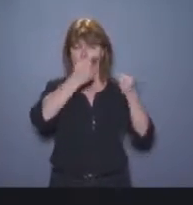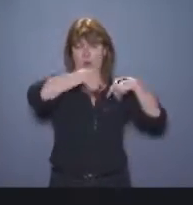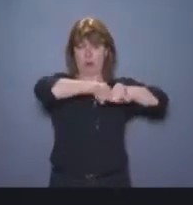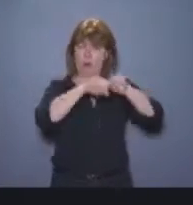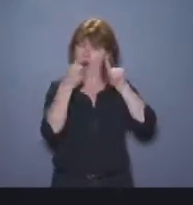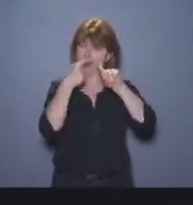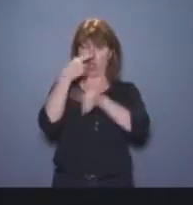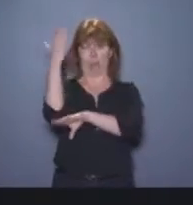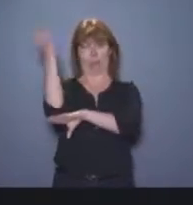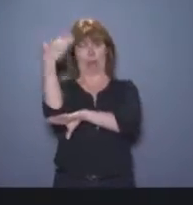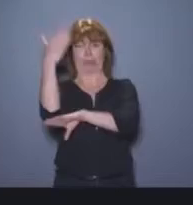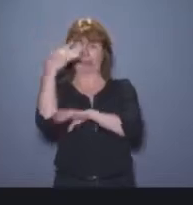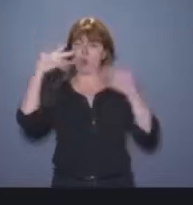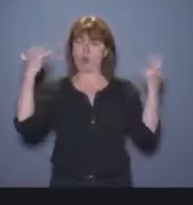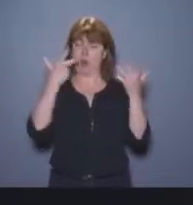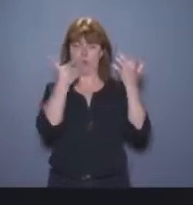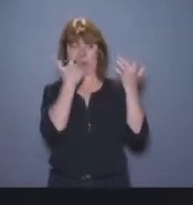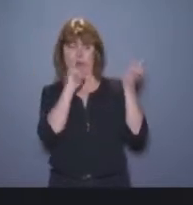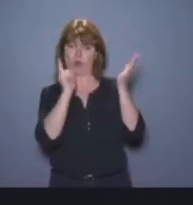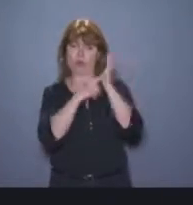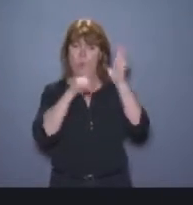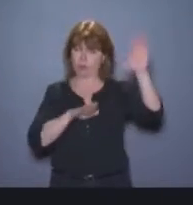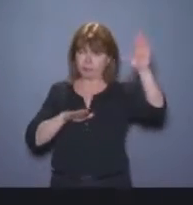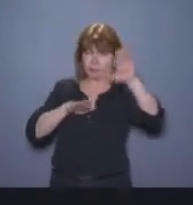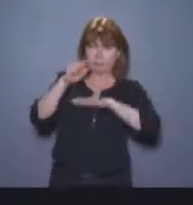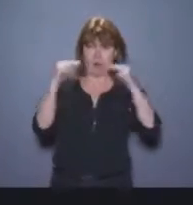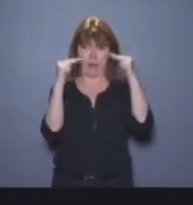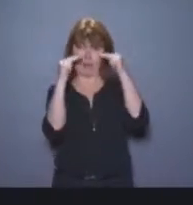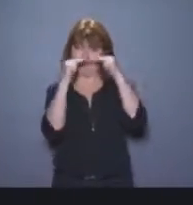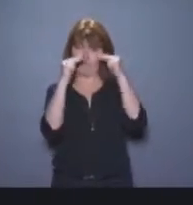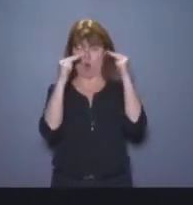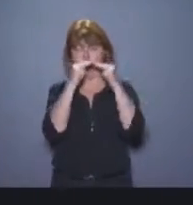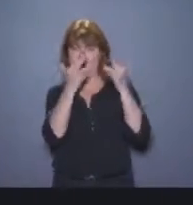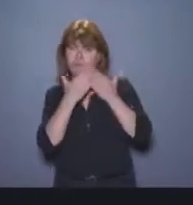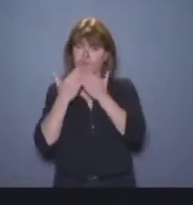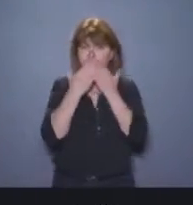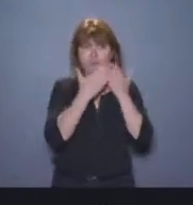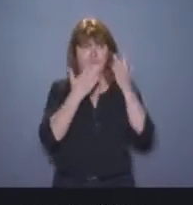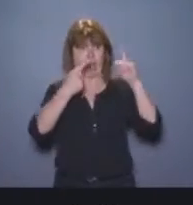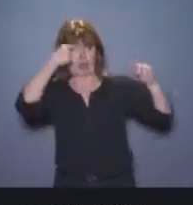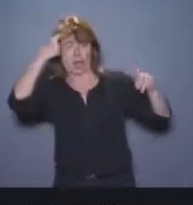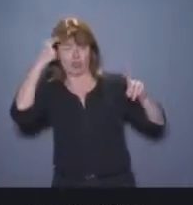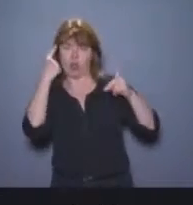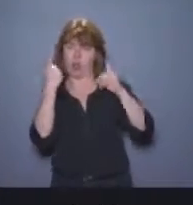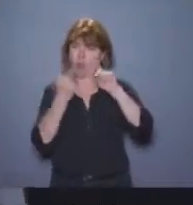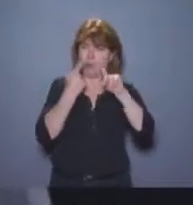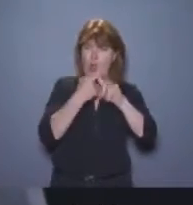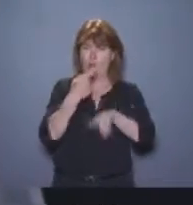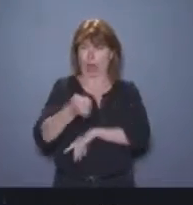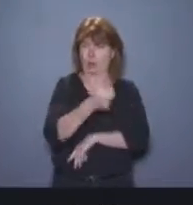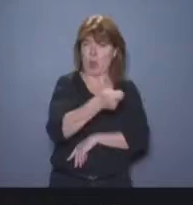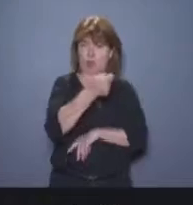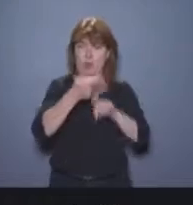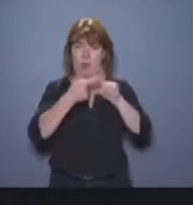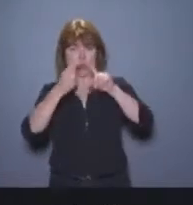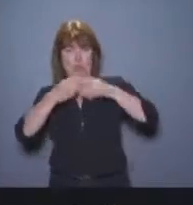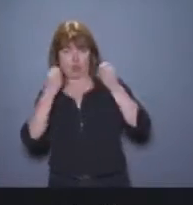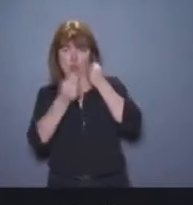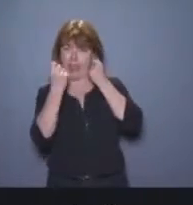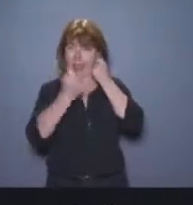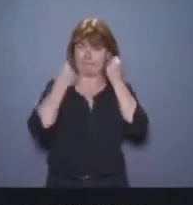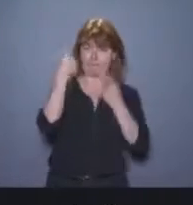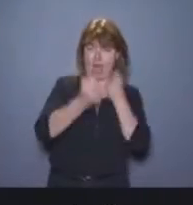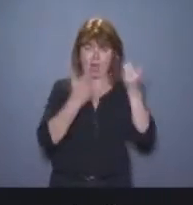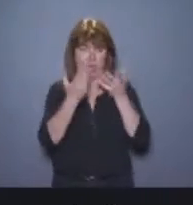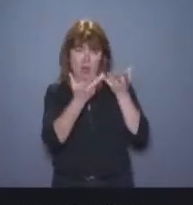éduqués, peut-être davantage qu'ailleurs, car l'intérêt commun de la patrie, c'est que tout le monde augmente dans son niveau